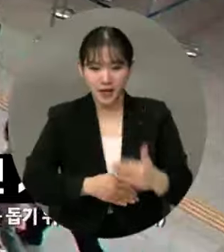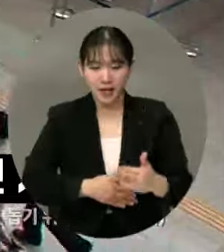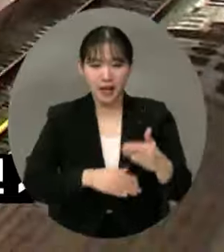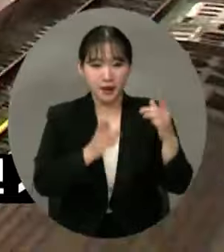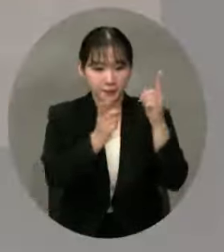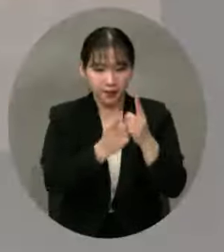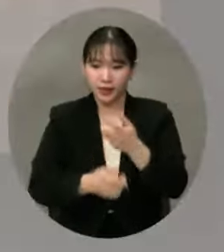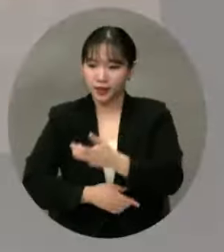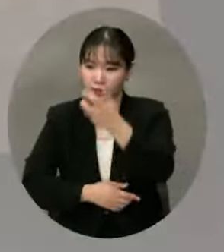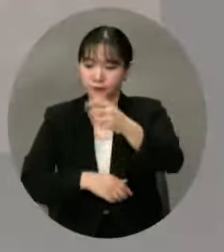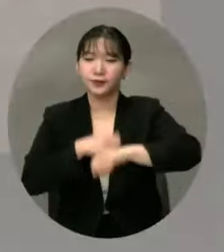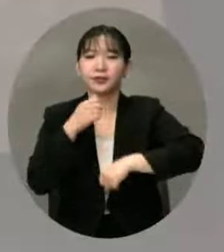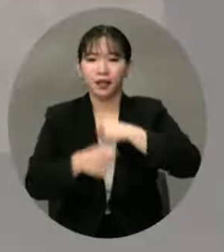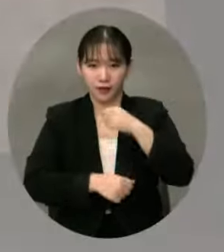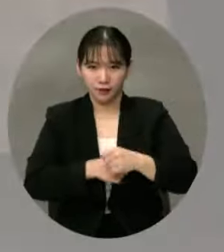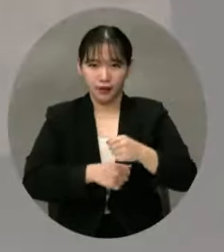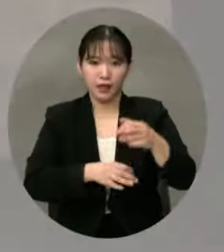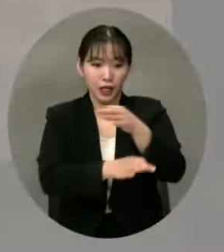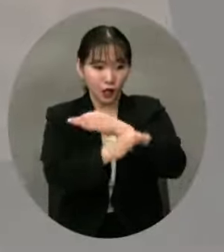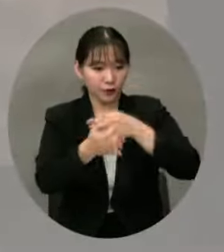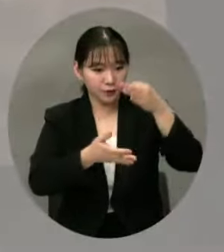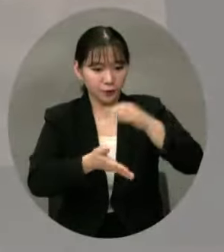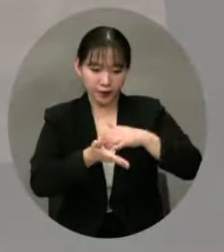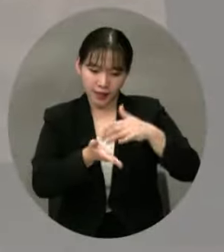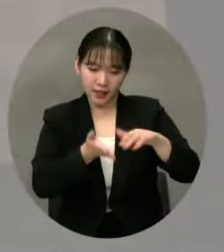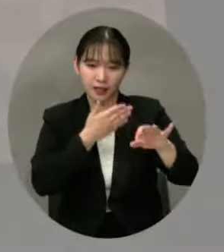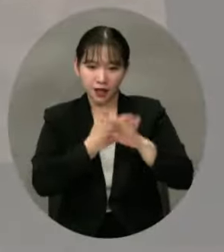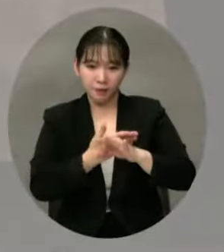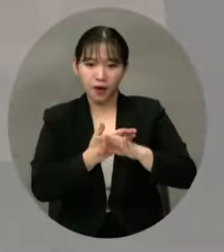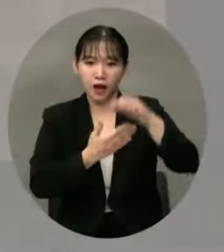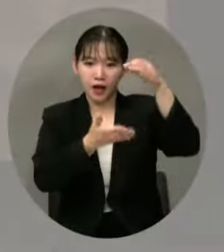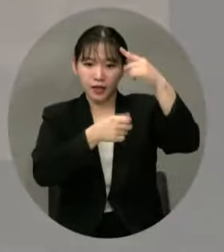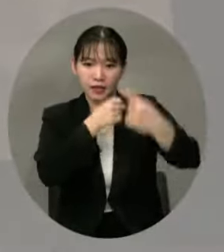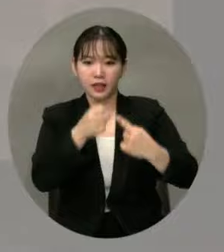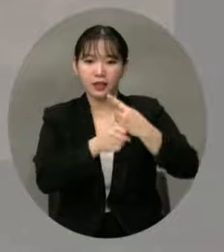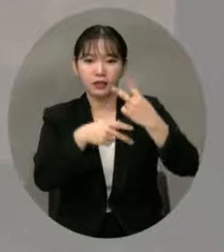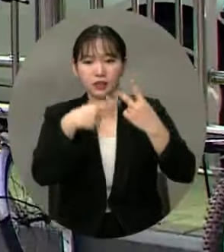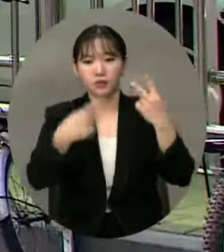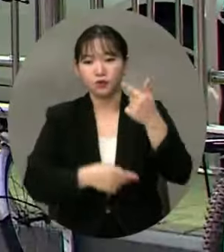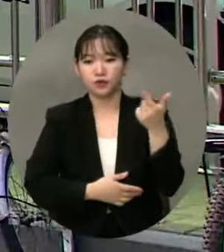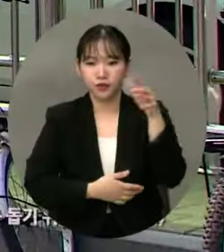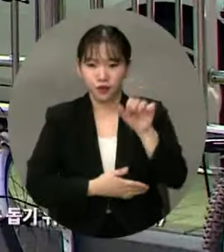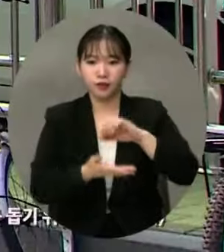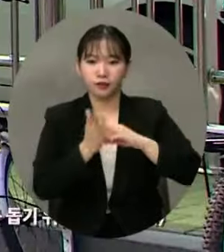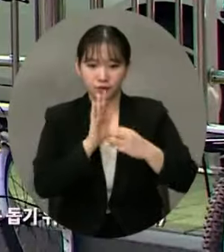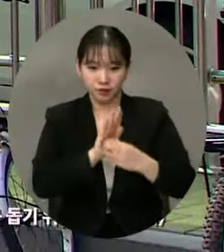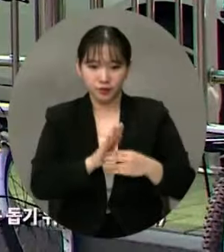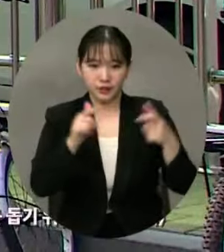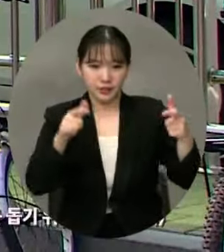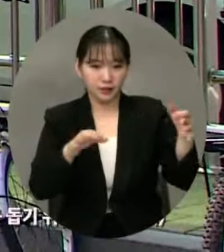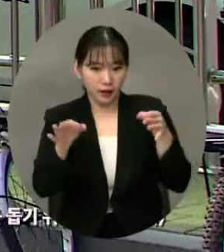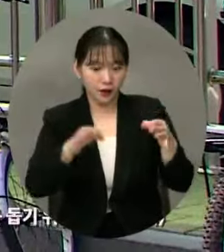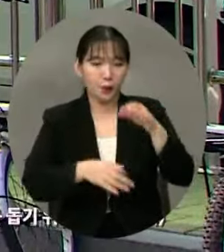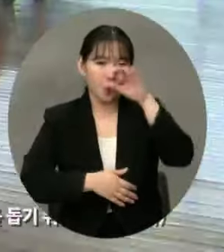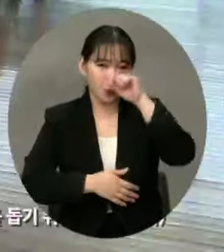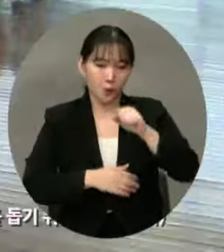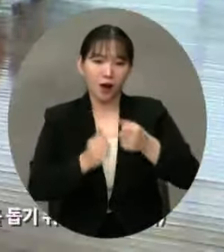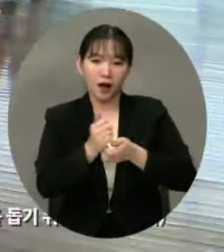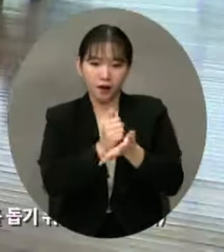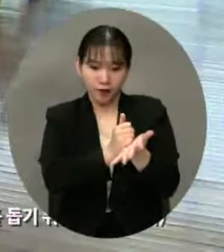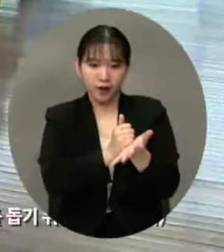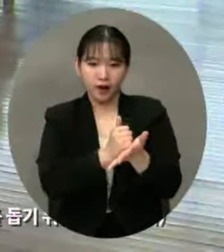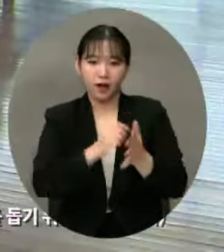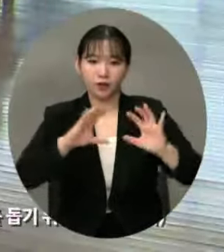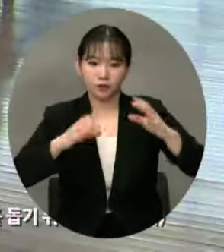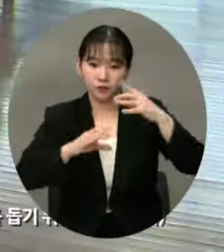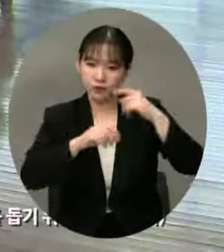한층 자유로워진 시대, 이를 경제적 가치로 환산하면 그 가치는 무려 연간 2조 6천억 원 정도입니다. 지역 상권도 긍정적으로 작용합니다.